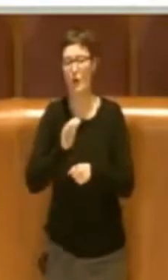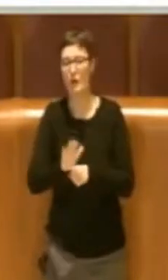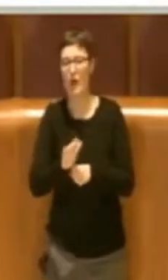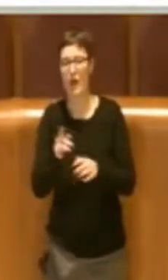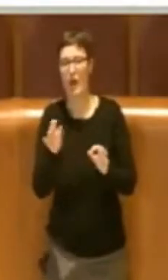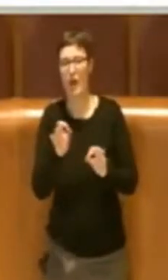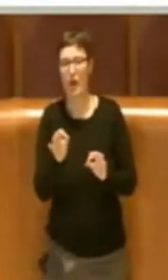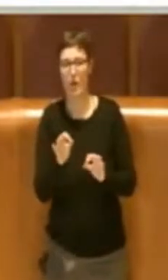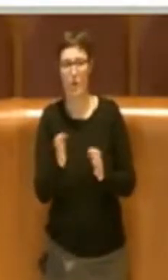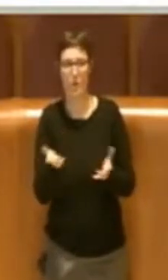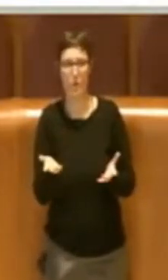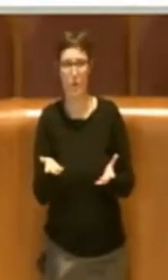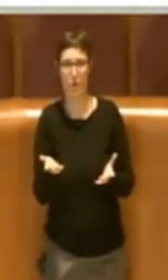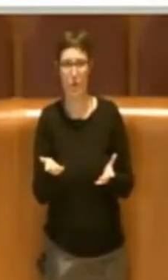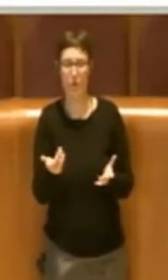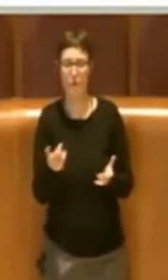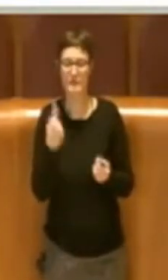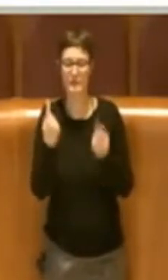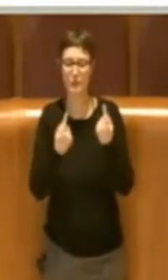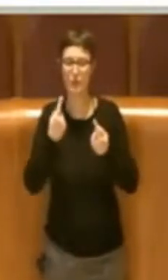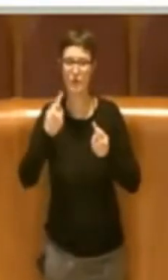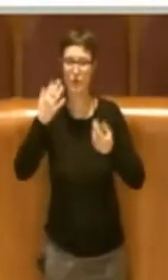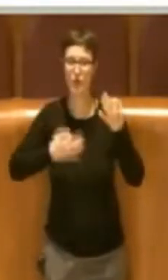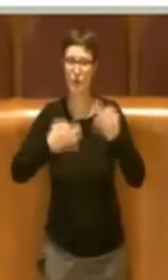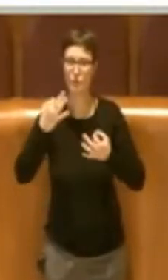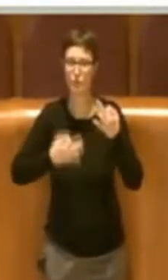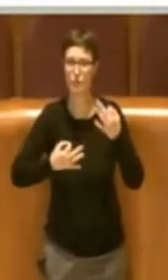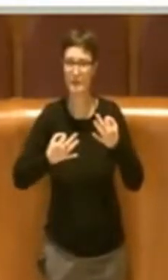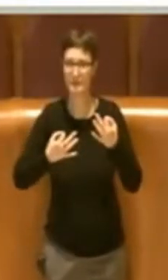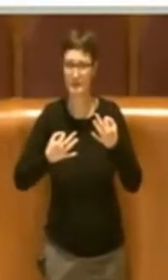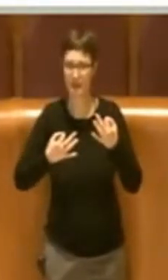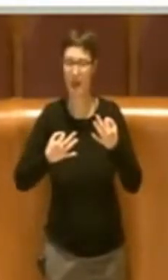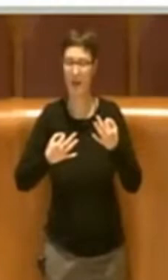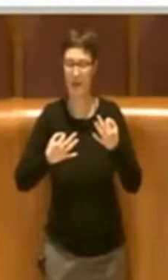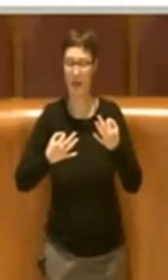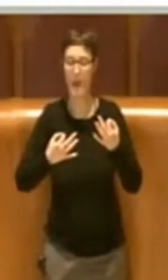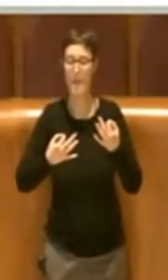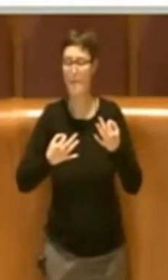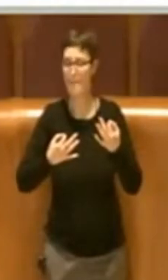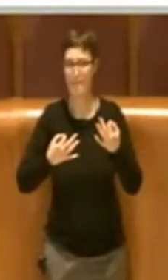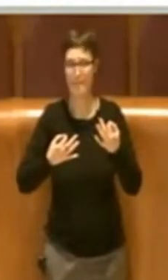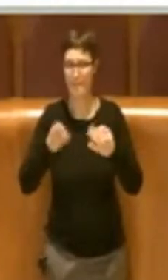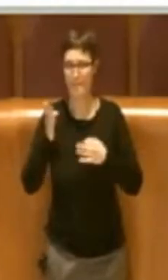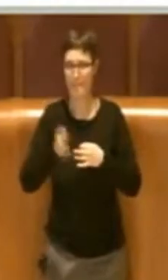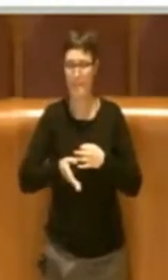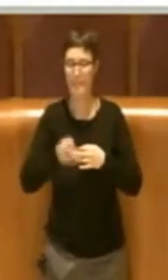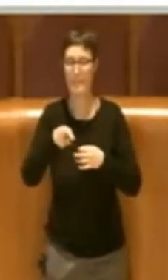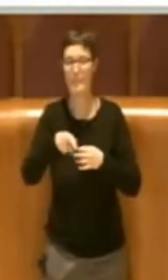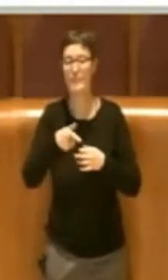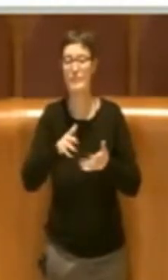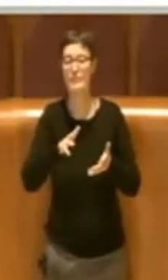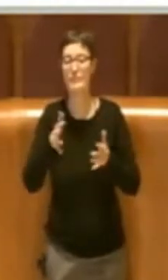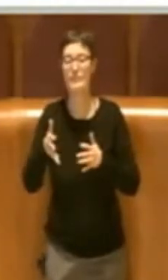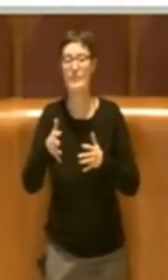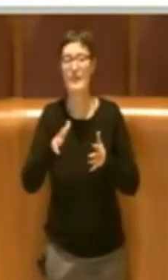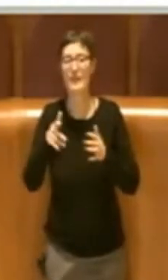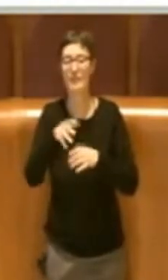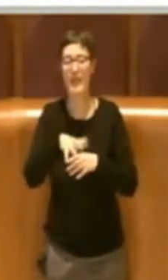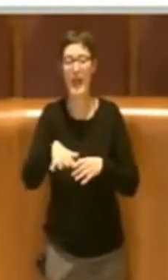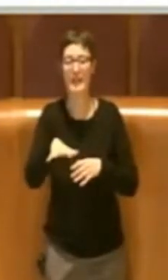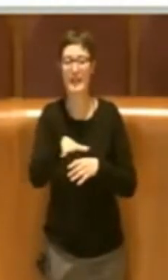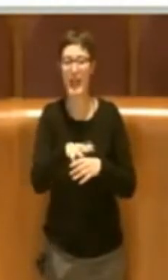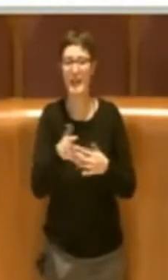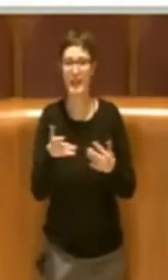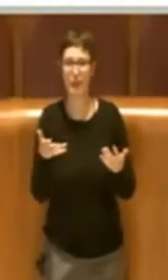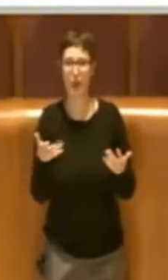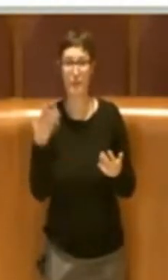purtroppo giudiziari, ed è rimasto un territorio violato. Era appunto